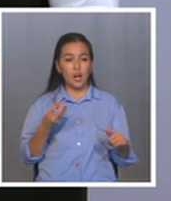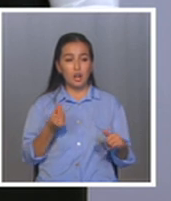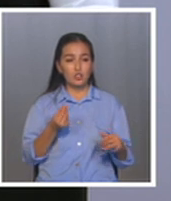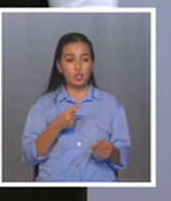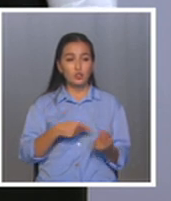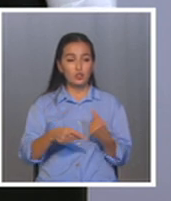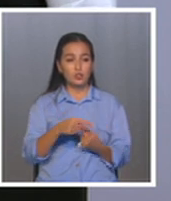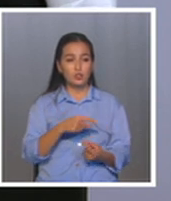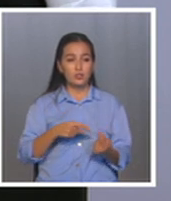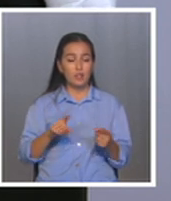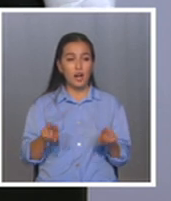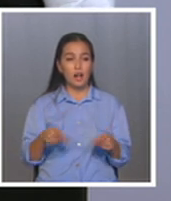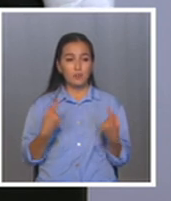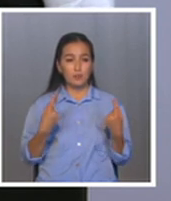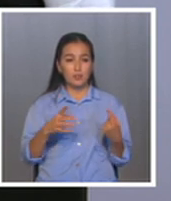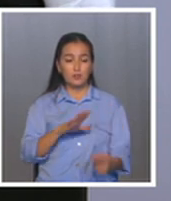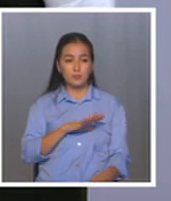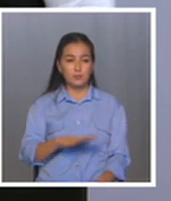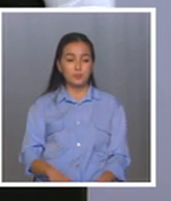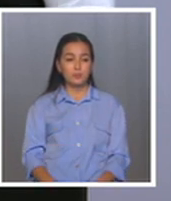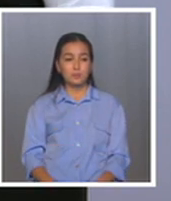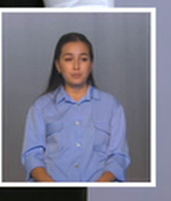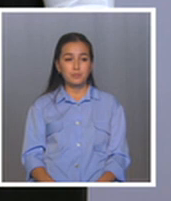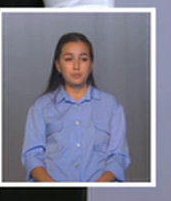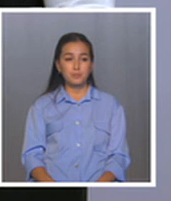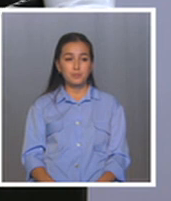жүйесінің қалыптасуына әкелді.